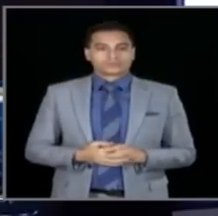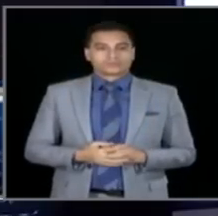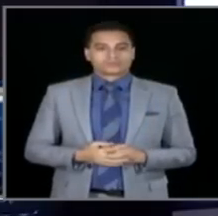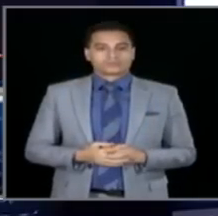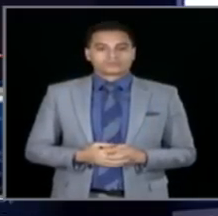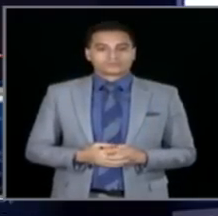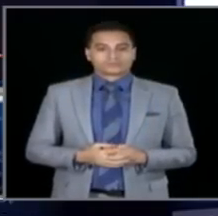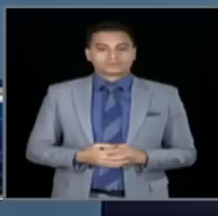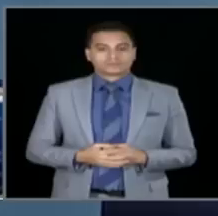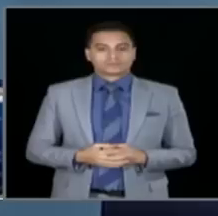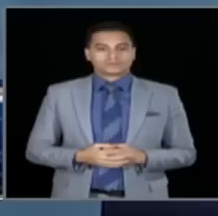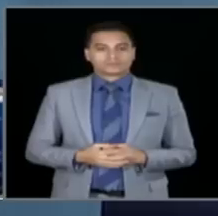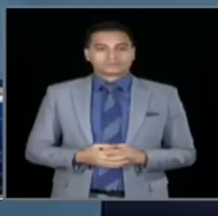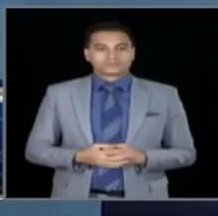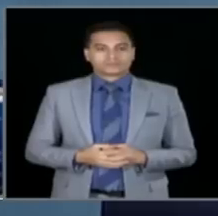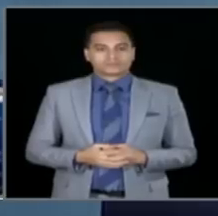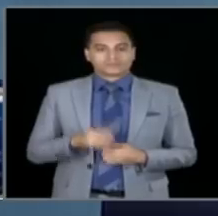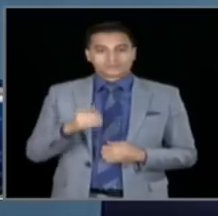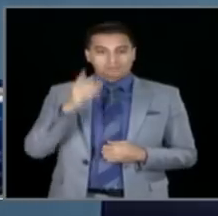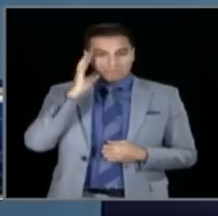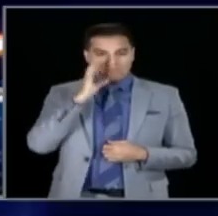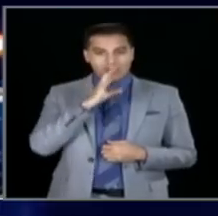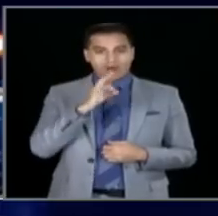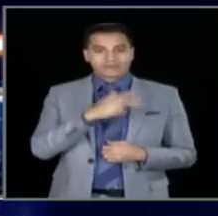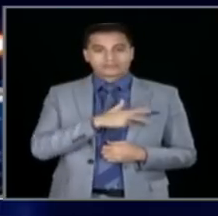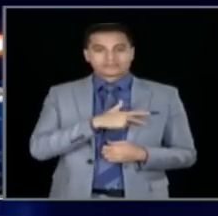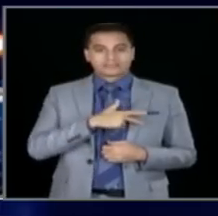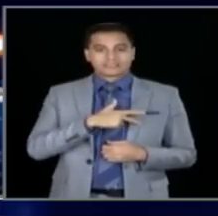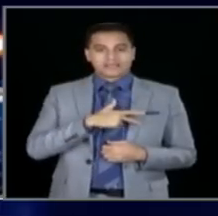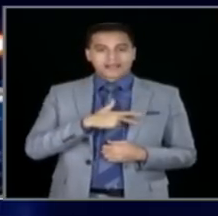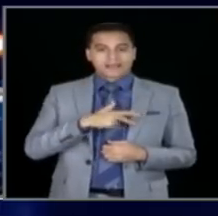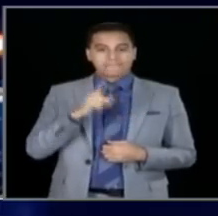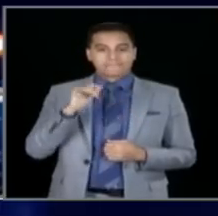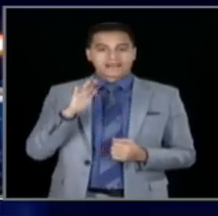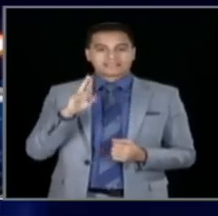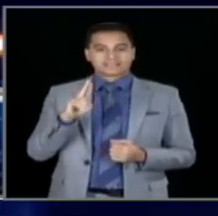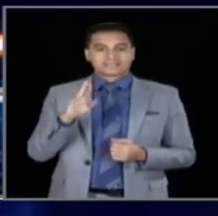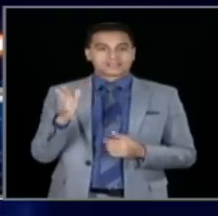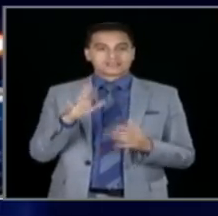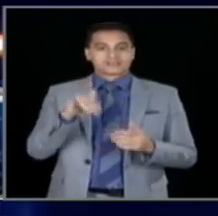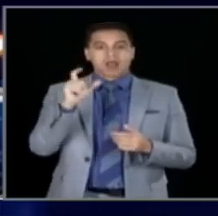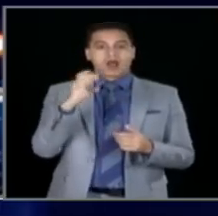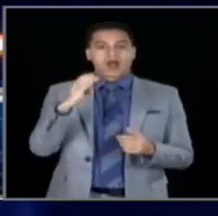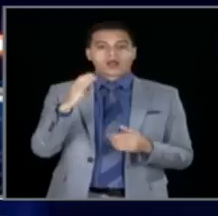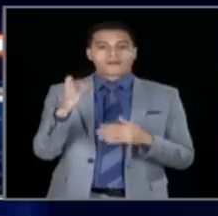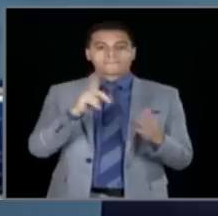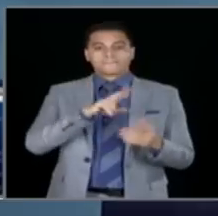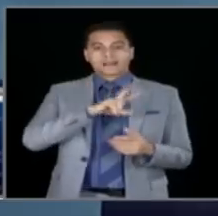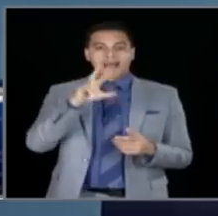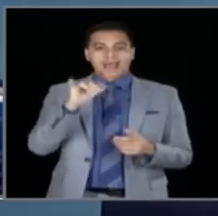2014؟ The best young player. لعب